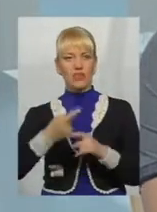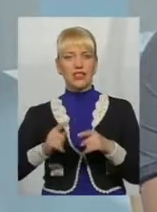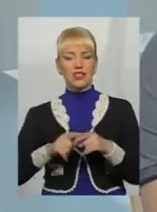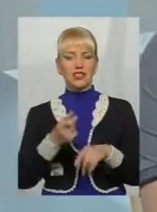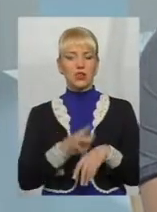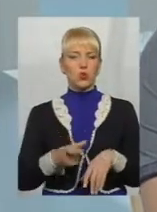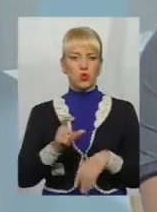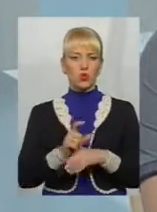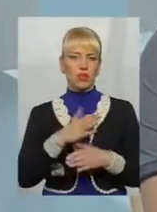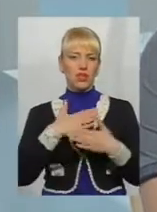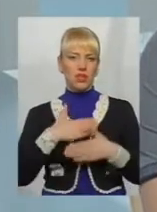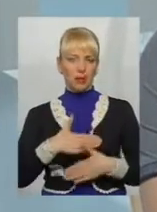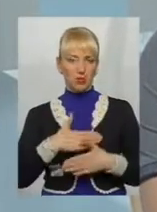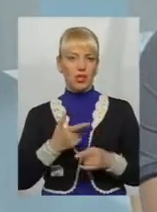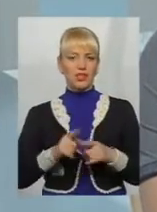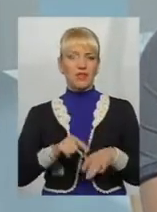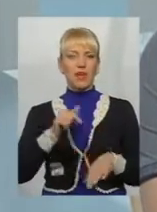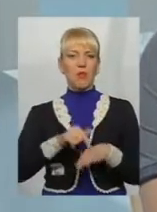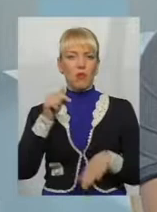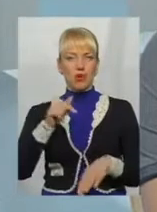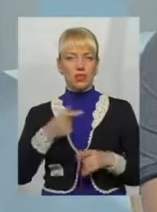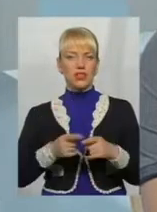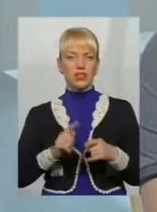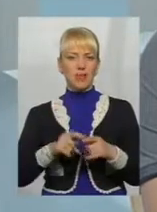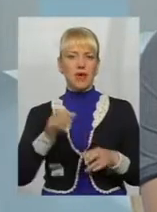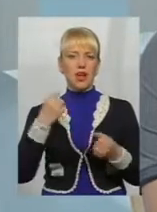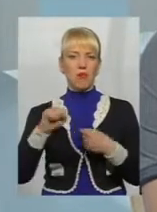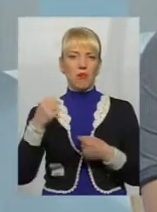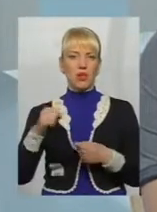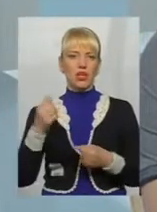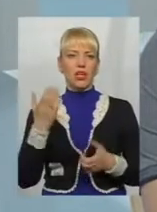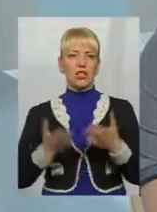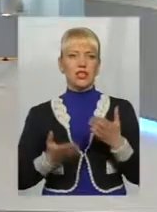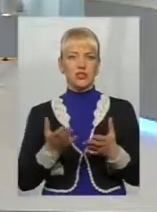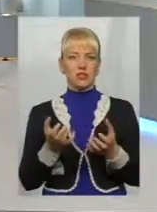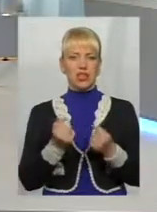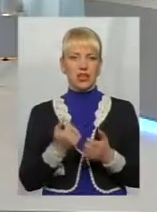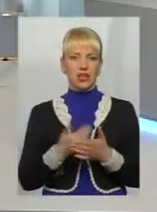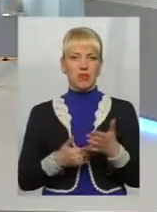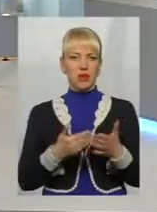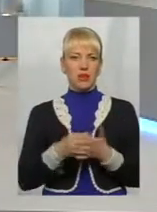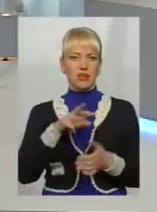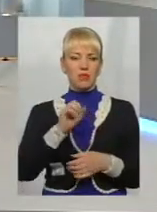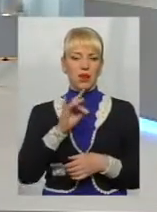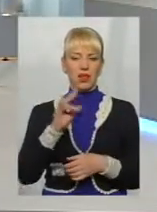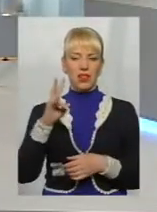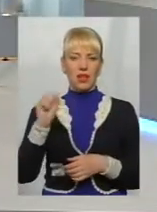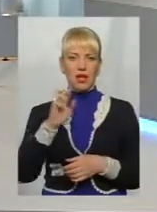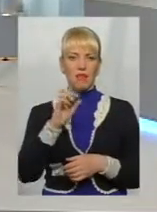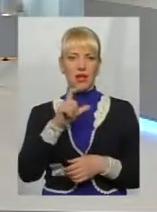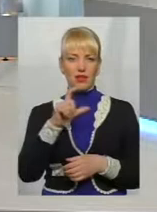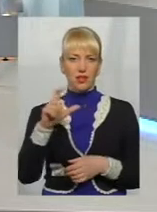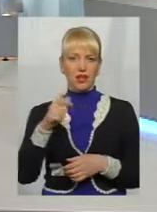дуже приємно, це емоції, це перемоги. Візьмемо ту саму Марину Бех, я її